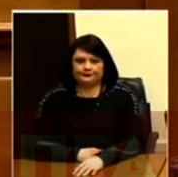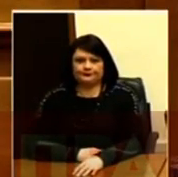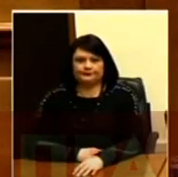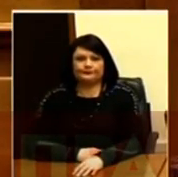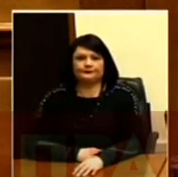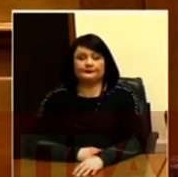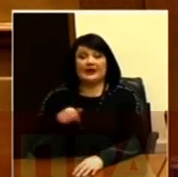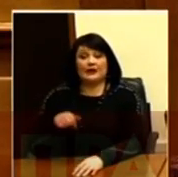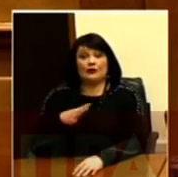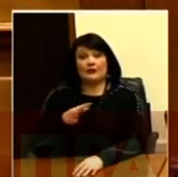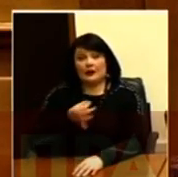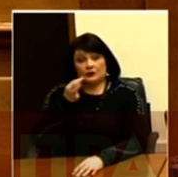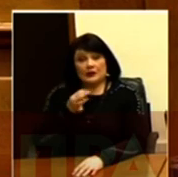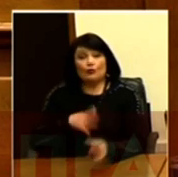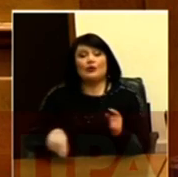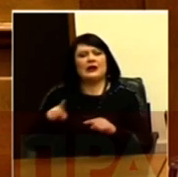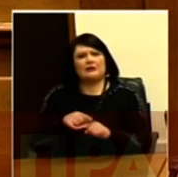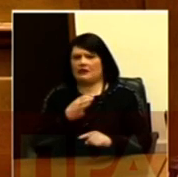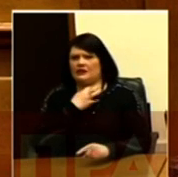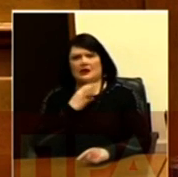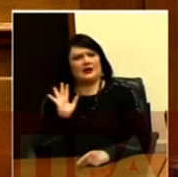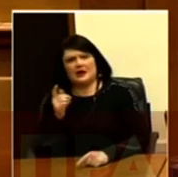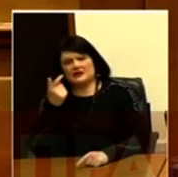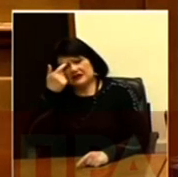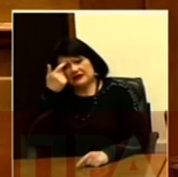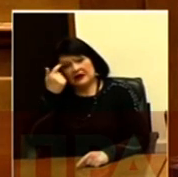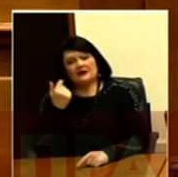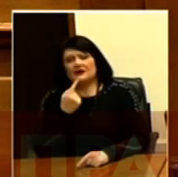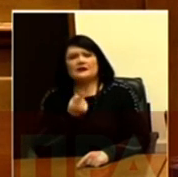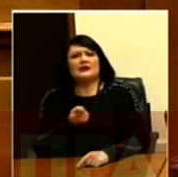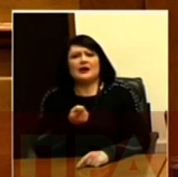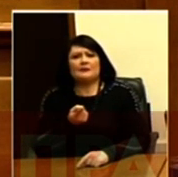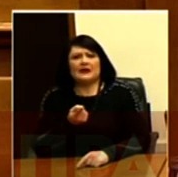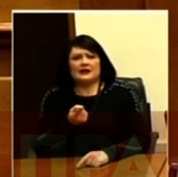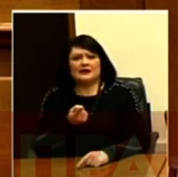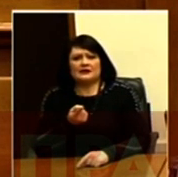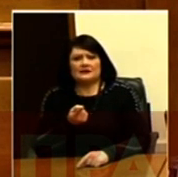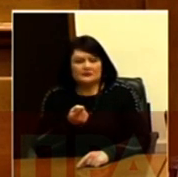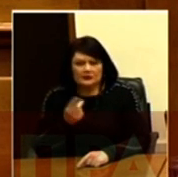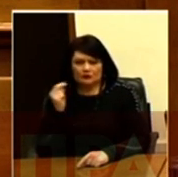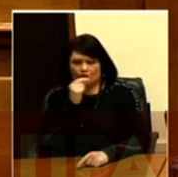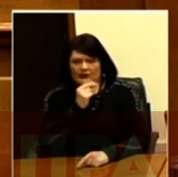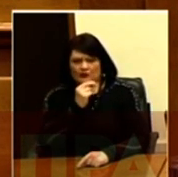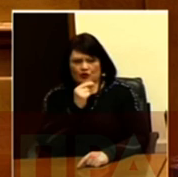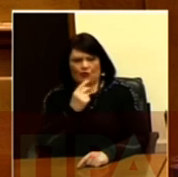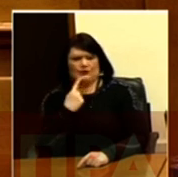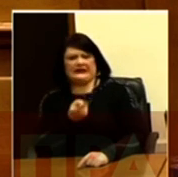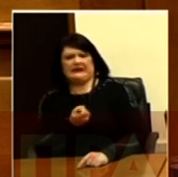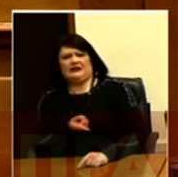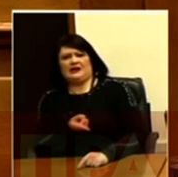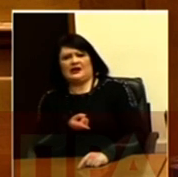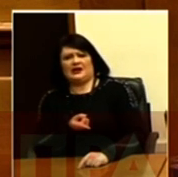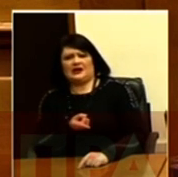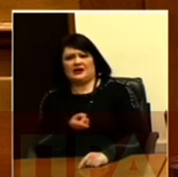Θέλω βέβαια εδώ να τονίσω ότι η χώρα δεν έχει ανάγκη από δοκιμάζοντας τον απερχόμενο πρωθυπουργό να επιλέξει